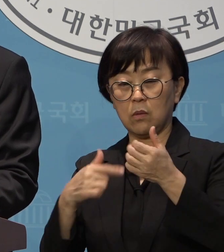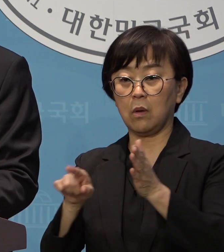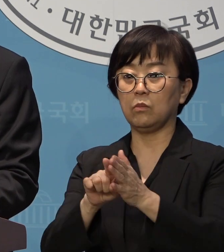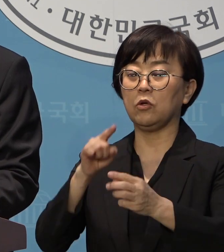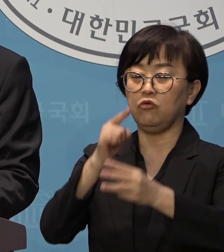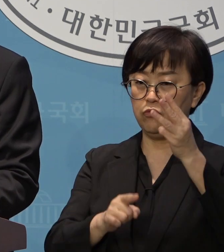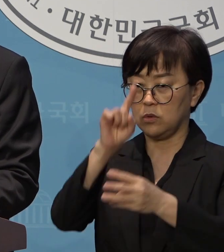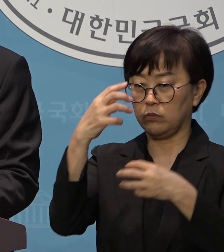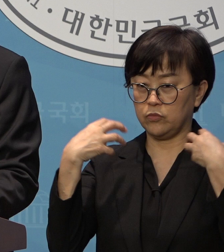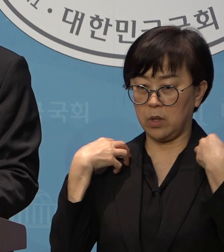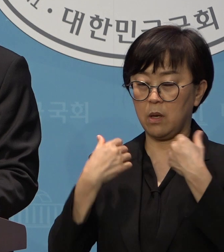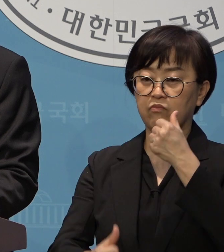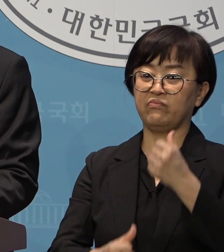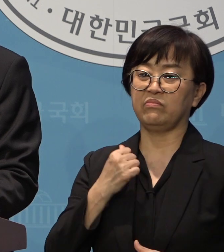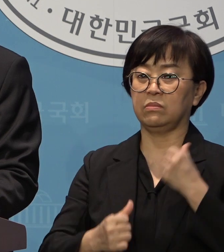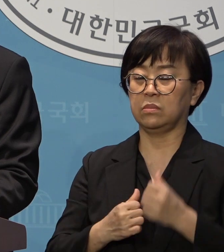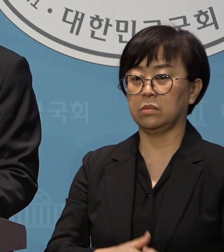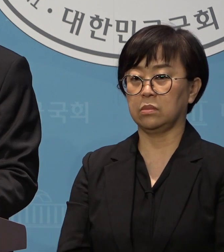윤석열 정권의 행태에 분노합니다.